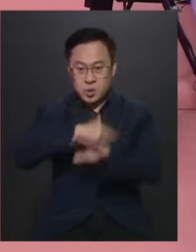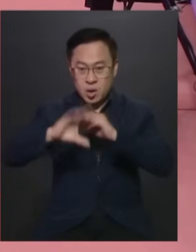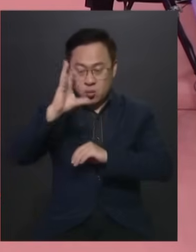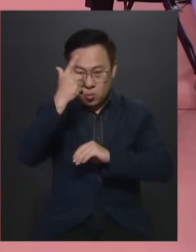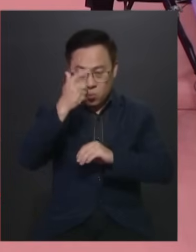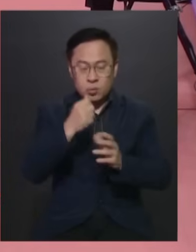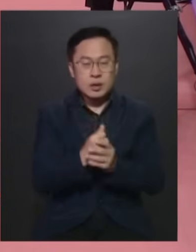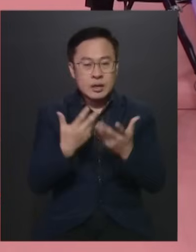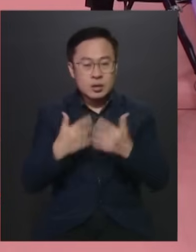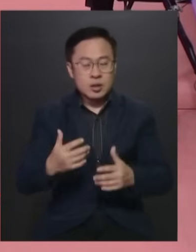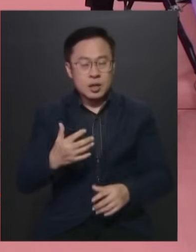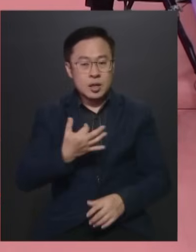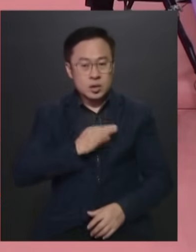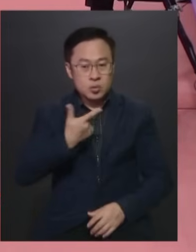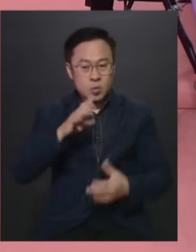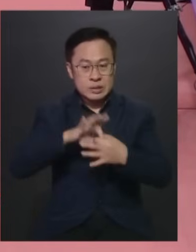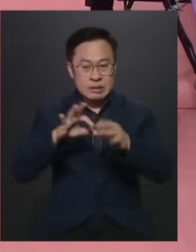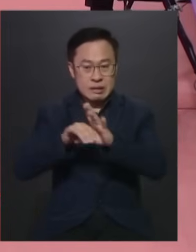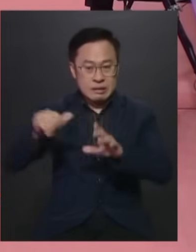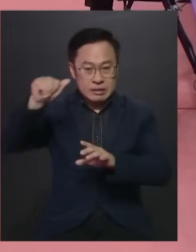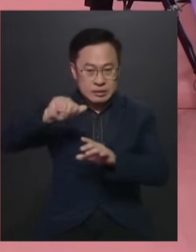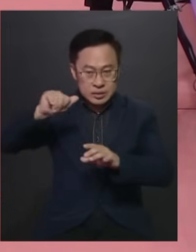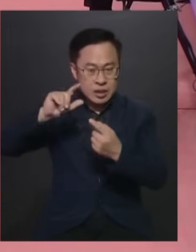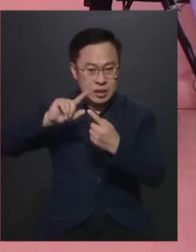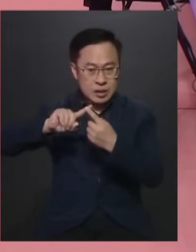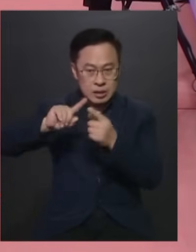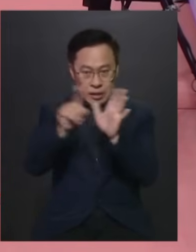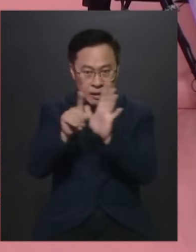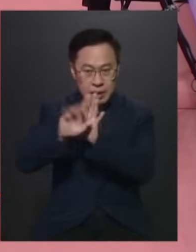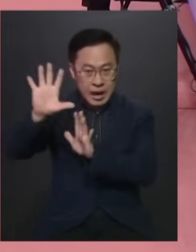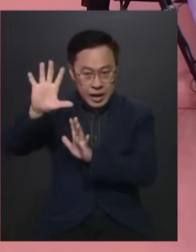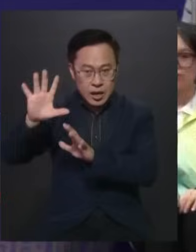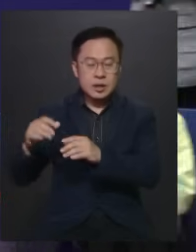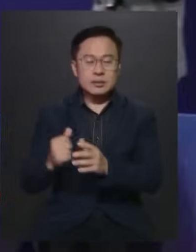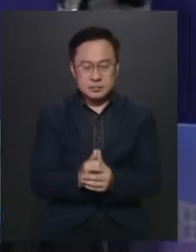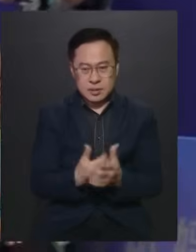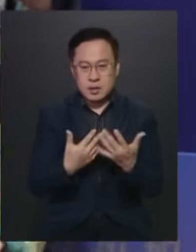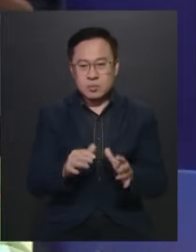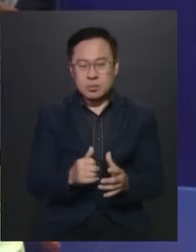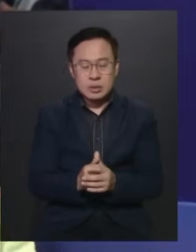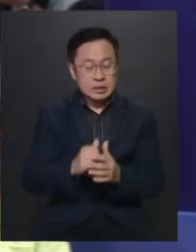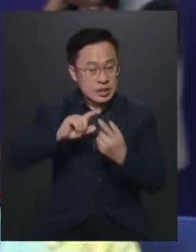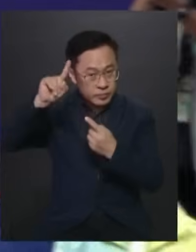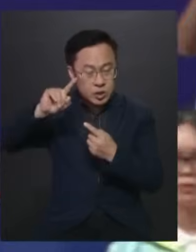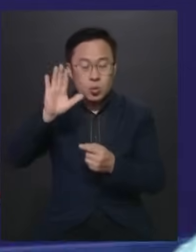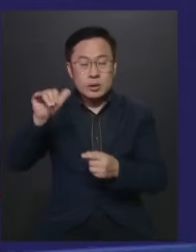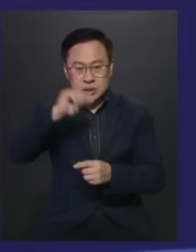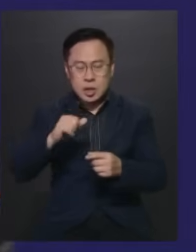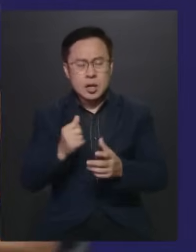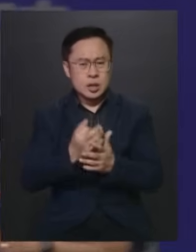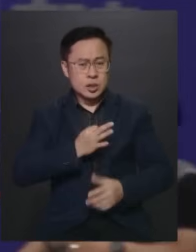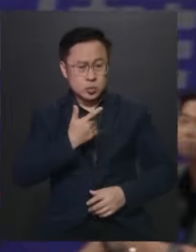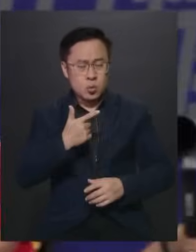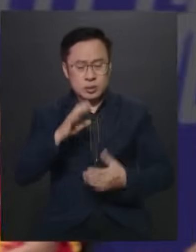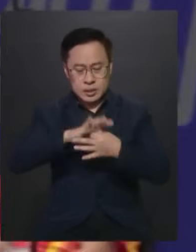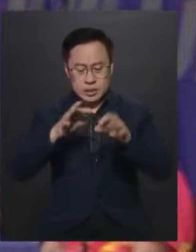พาราลิมปิกเกมสก็ได้เหรียญทองมาแล้วด้วยนะครับเรียกว่าดีกรีนี่สุดๆจริงๆนะครับก็ลงสนามพบกับหวงเจียซินนักกีฬา